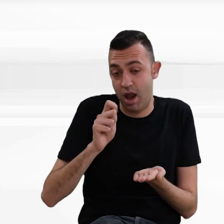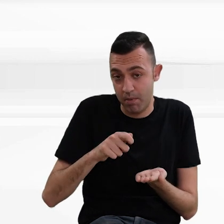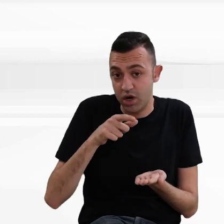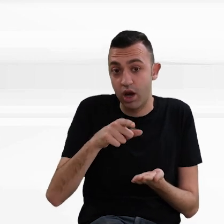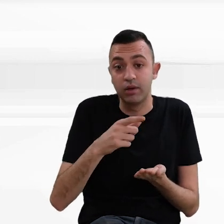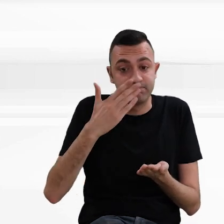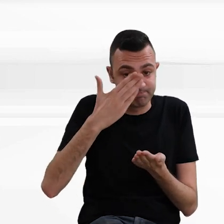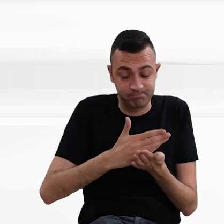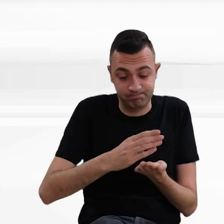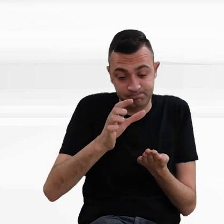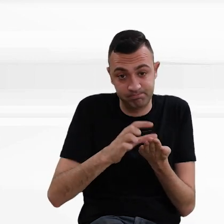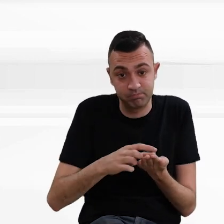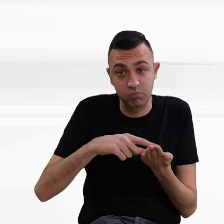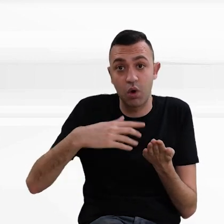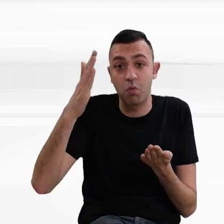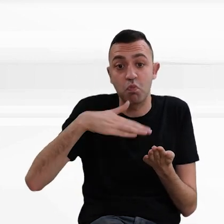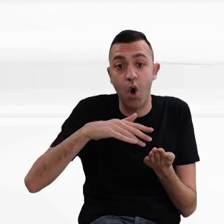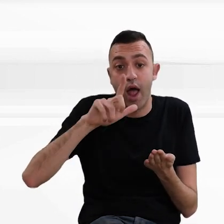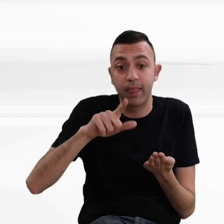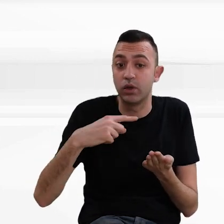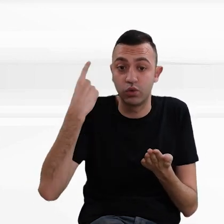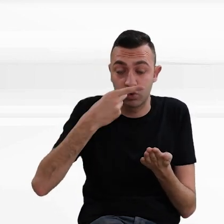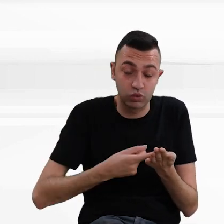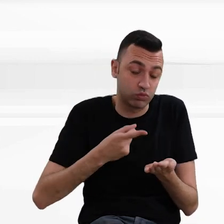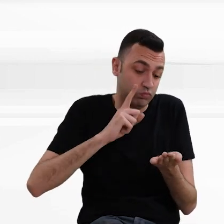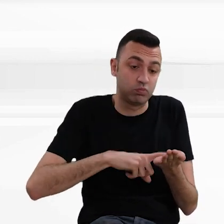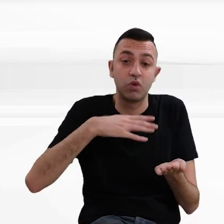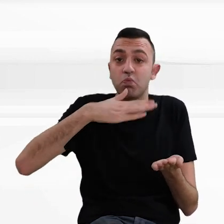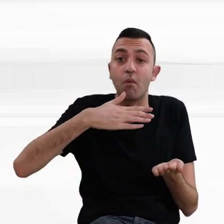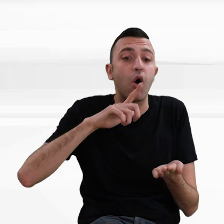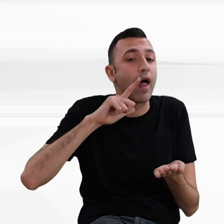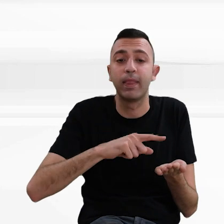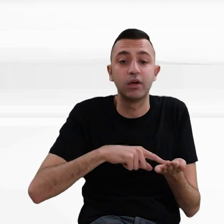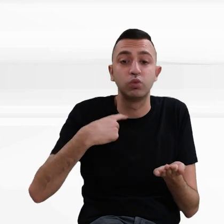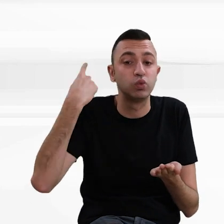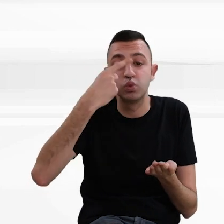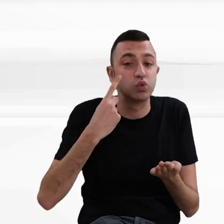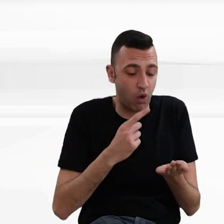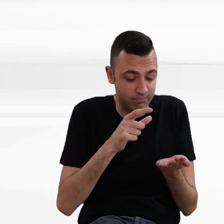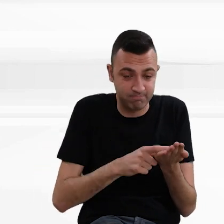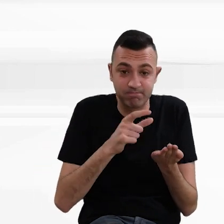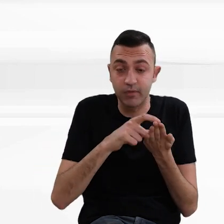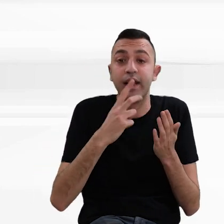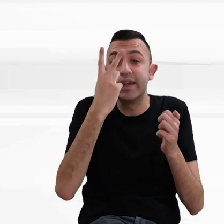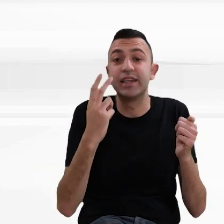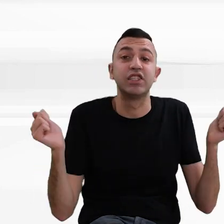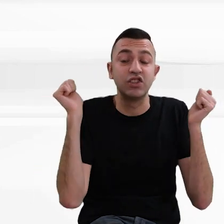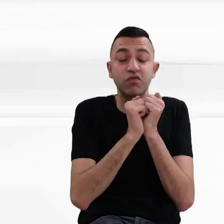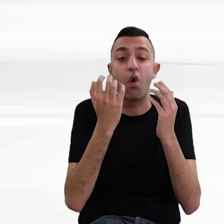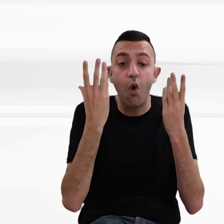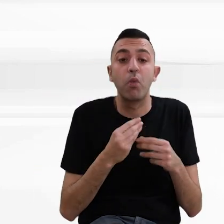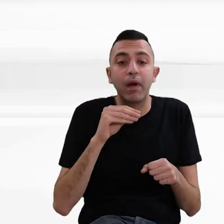bu parçalardan birinin boyalı yüzün alanının diğerinin boyalı yüzün alanının iki katı olma